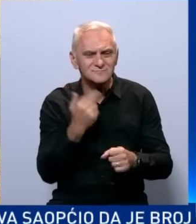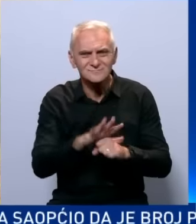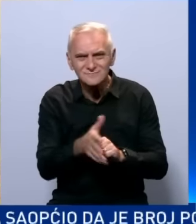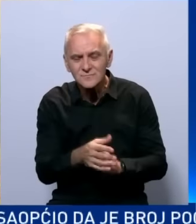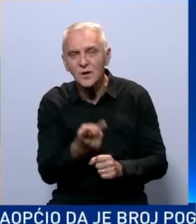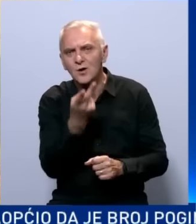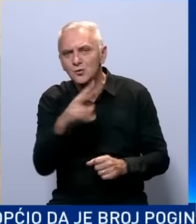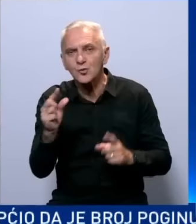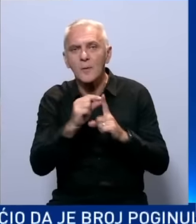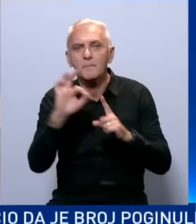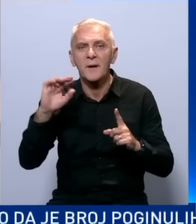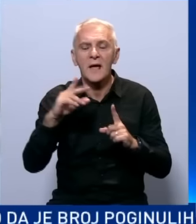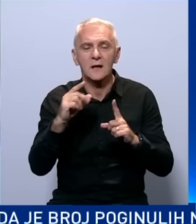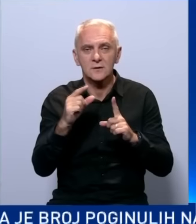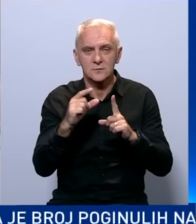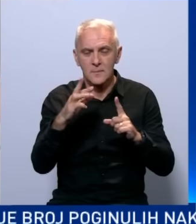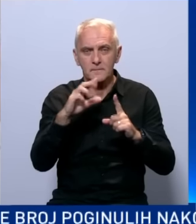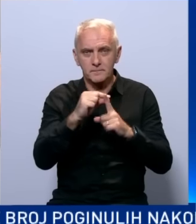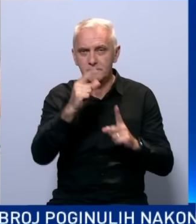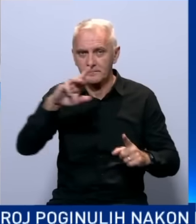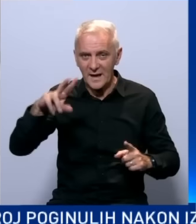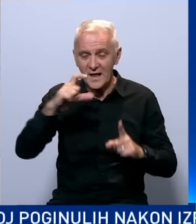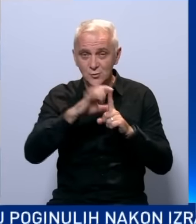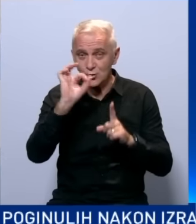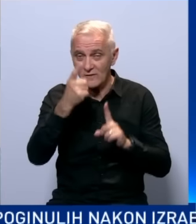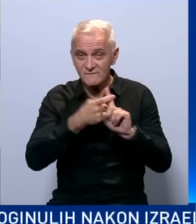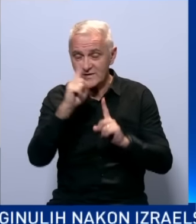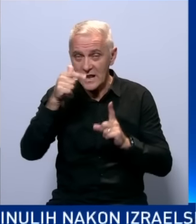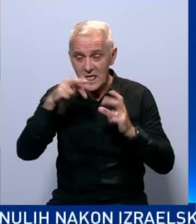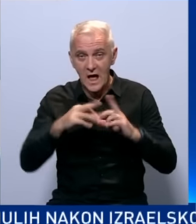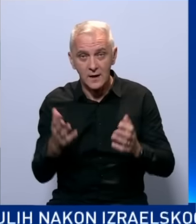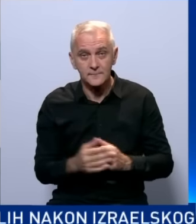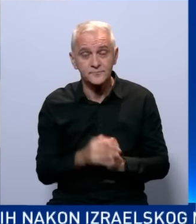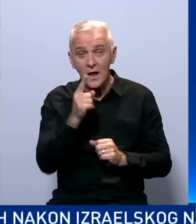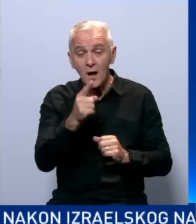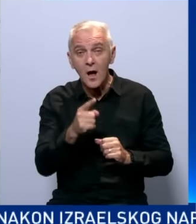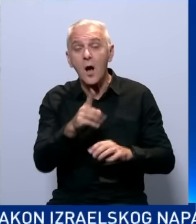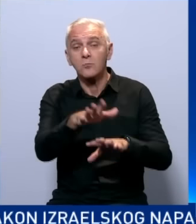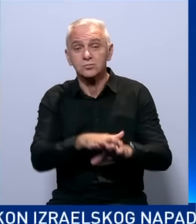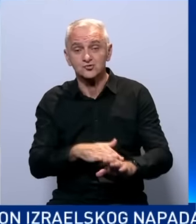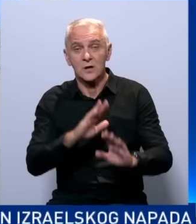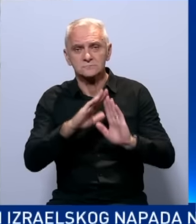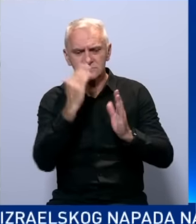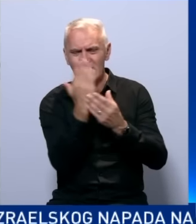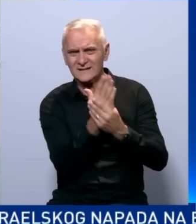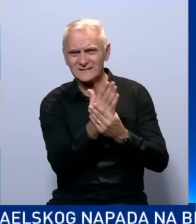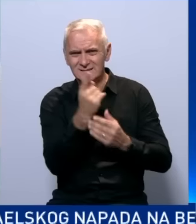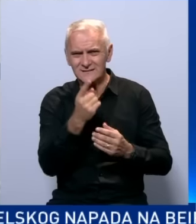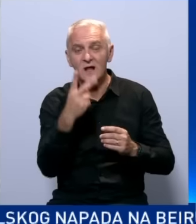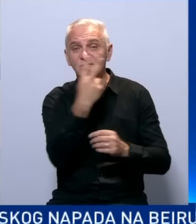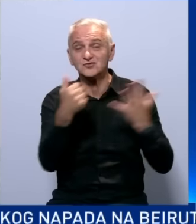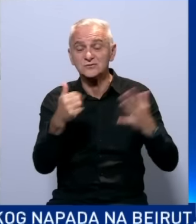oblike pedofilije. U Federaciji BiH zakon o registru pedofila stupit će na snagu 26. septembra, dok se zakon o